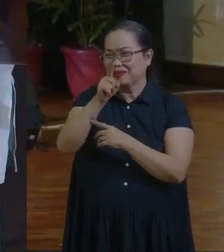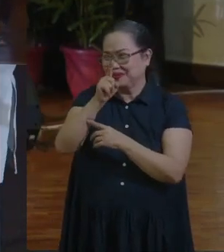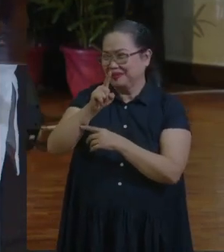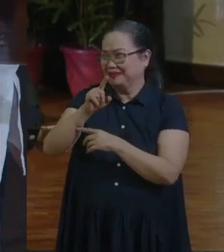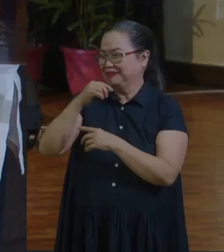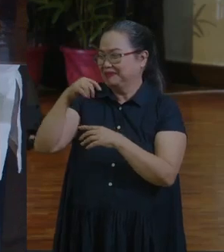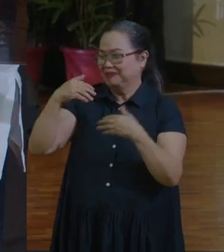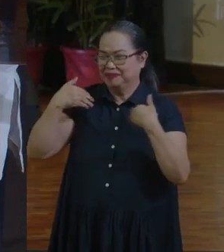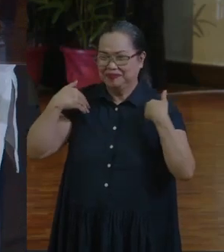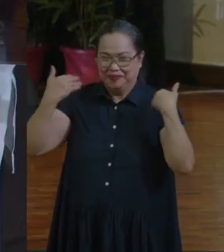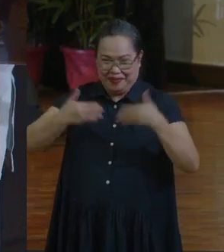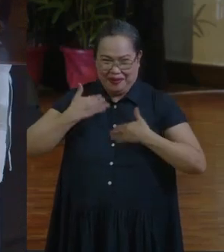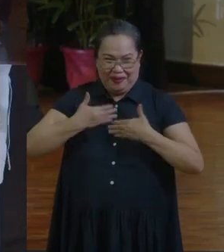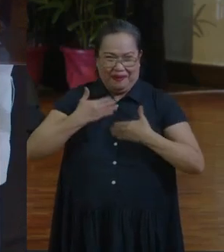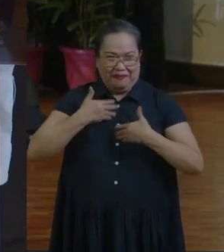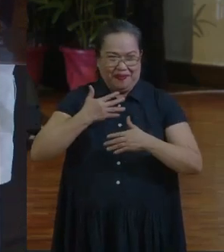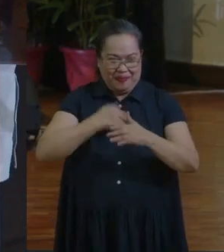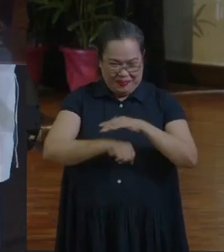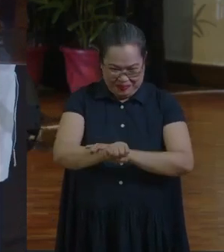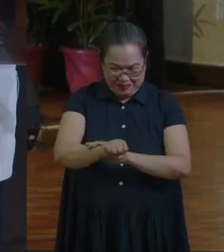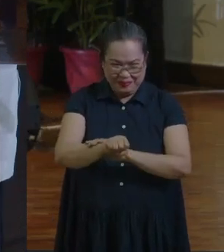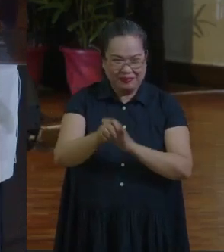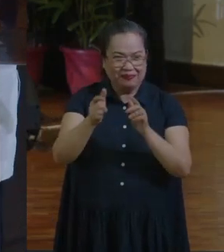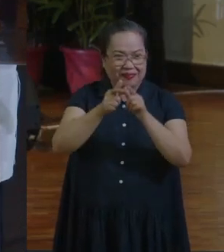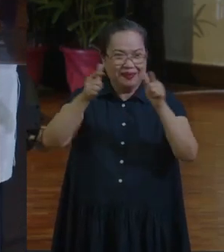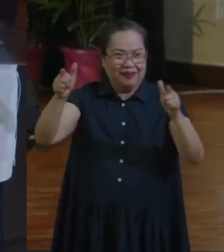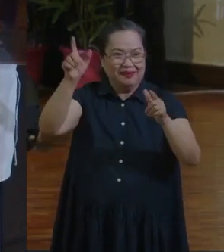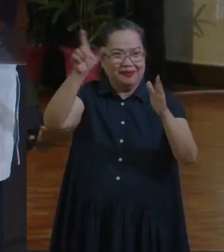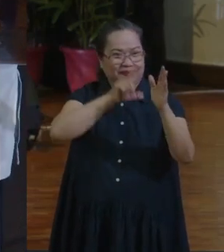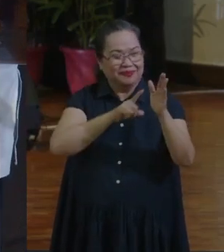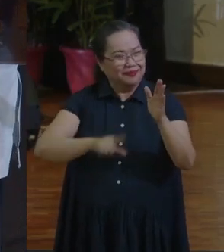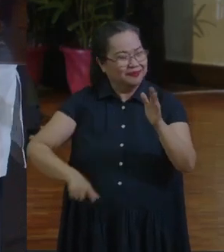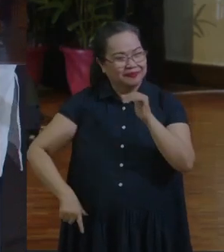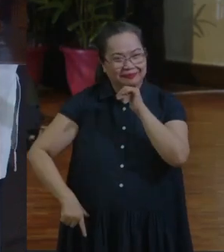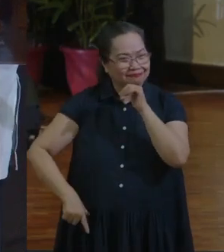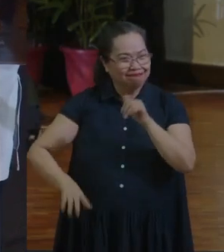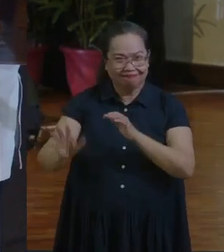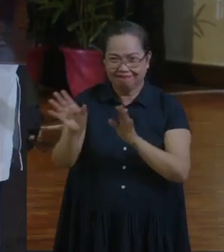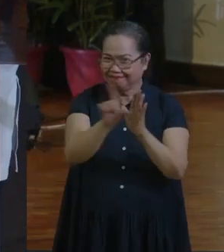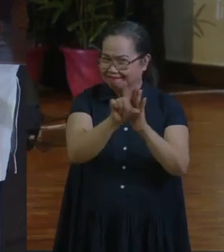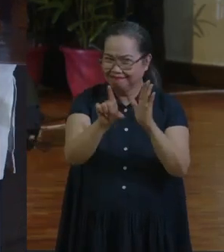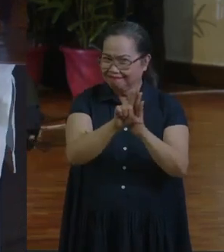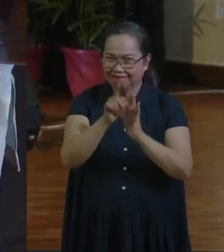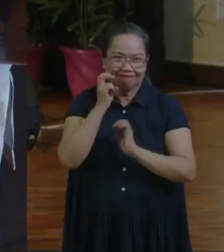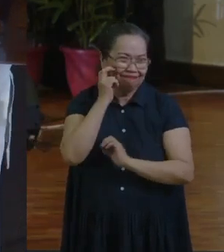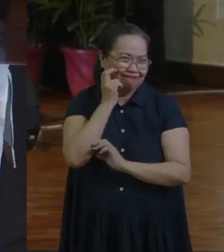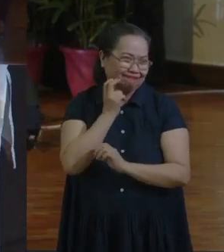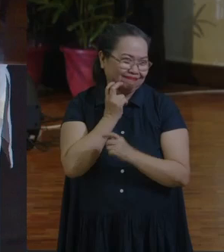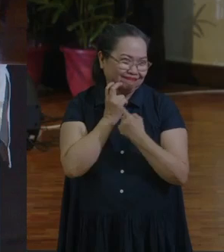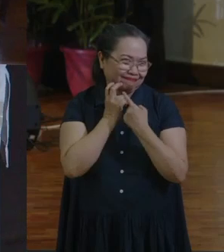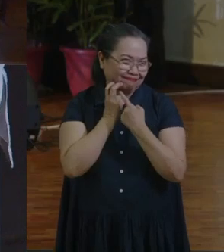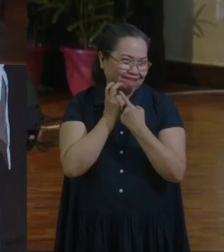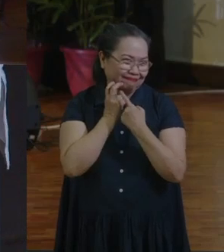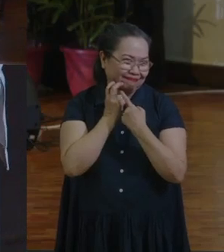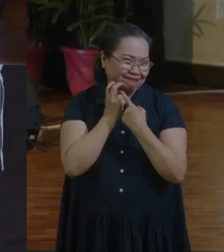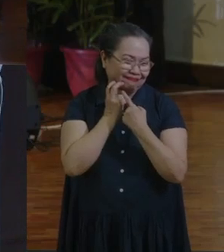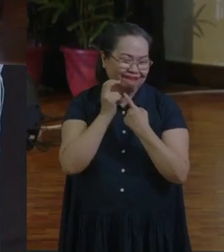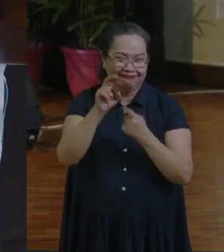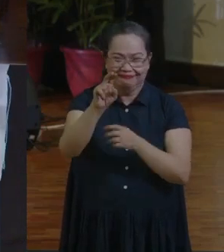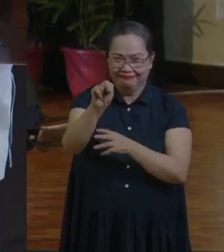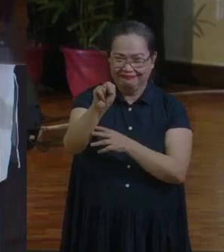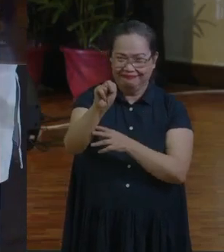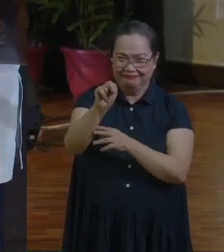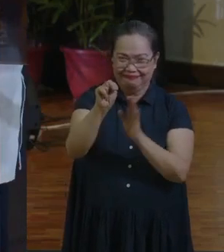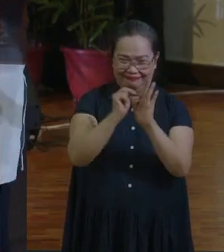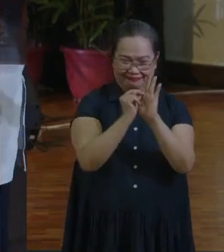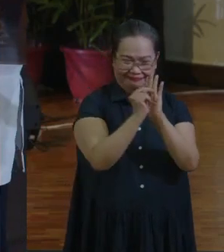his birth." Ang sabi, "For he will be great before the Lord. He must not drink wine or strong drink." Siya isang Nazarite. Ihihiwalay